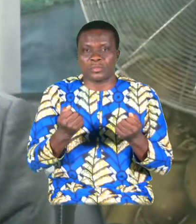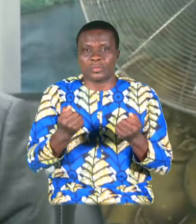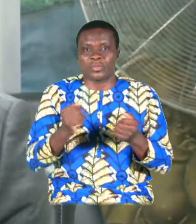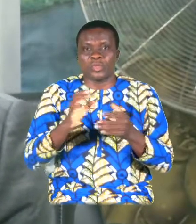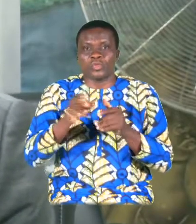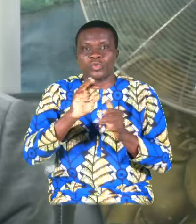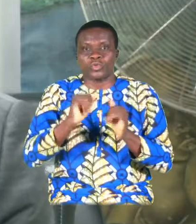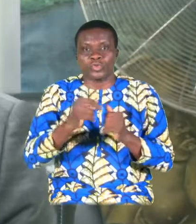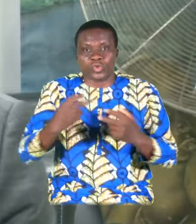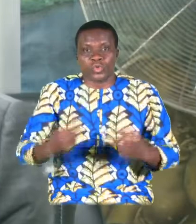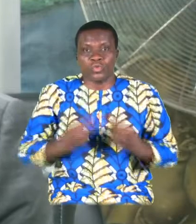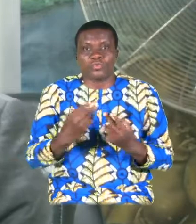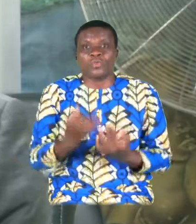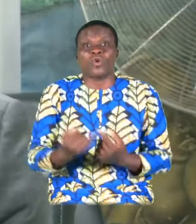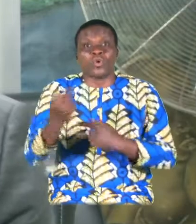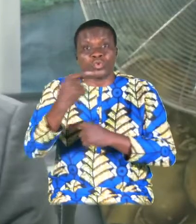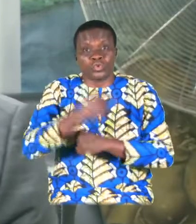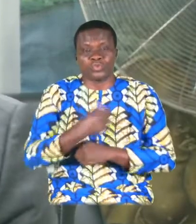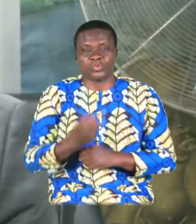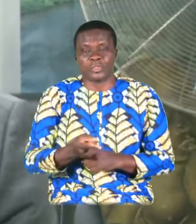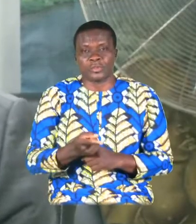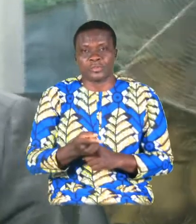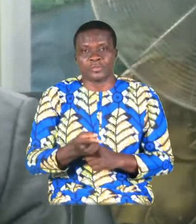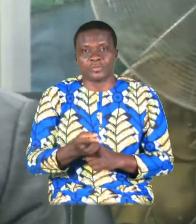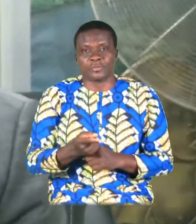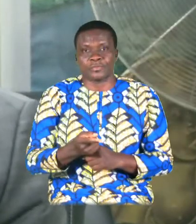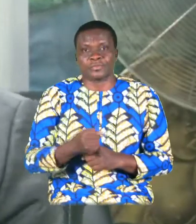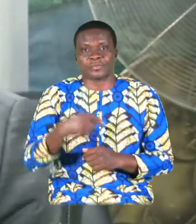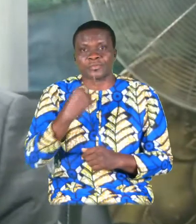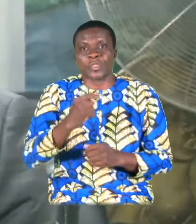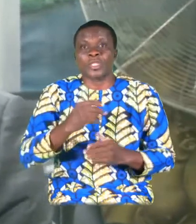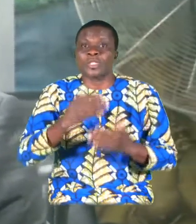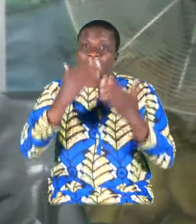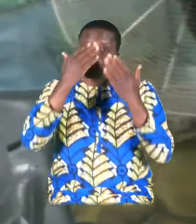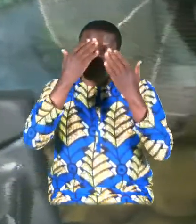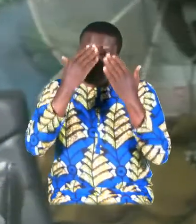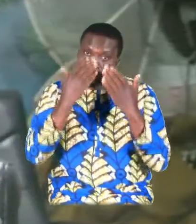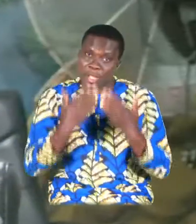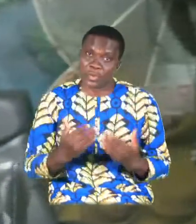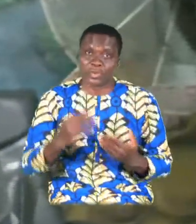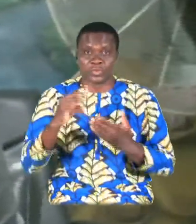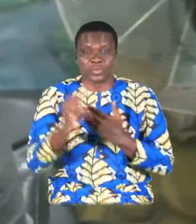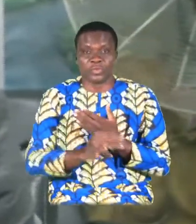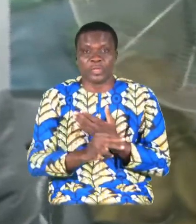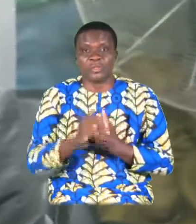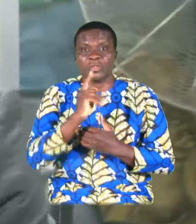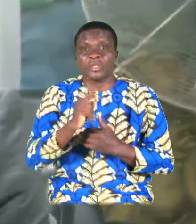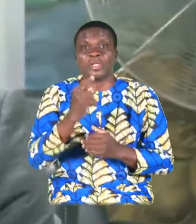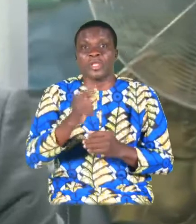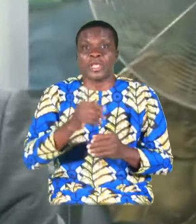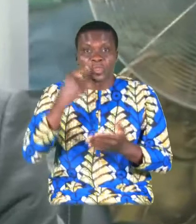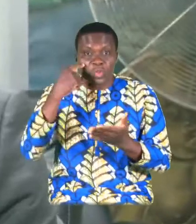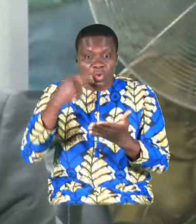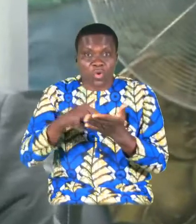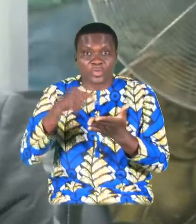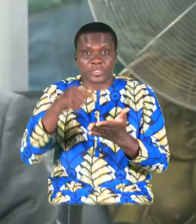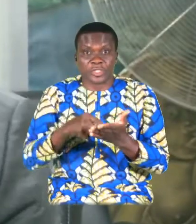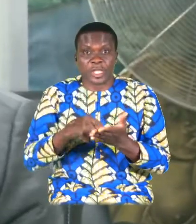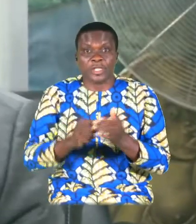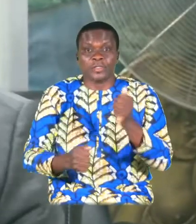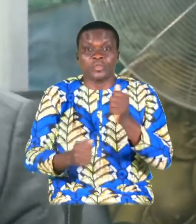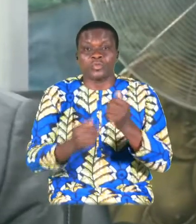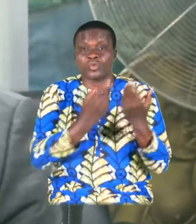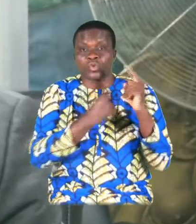de ce que nous vivons aujourd'hui, qui malheureusement est un constat depuis